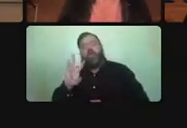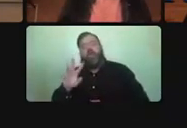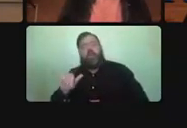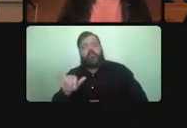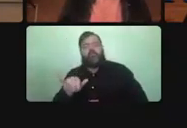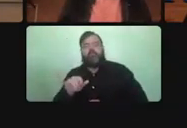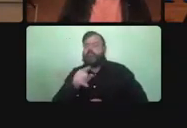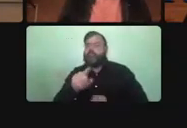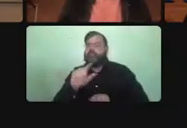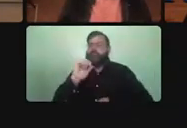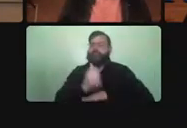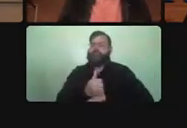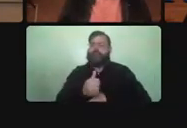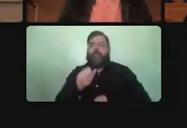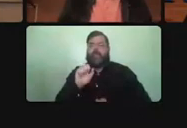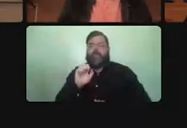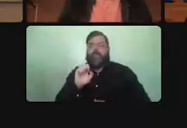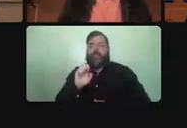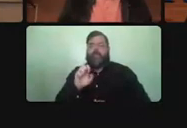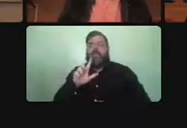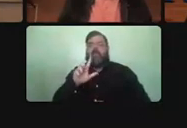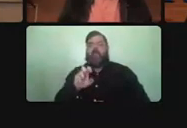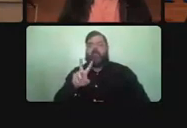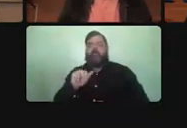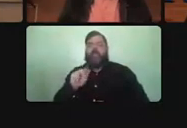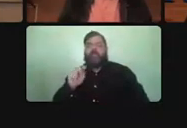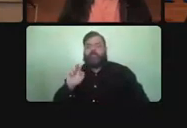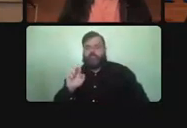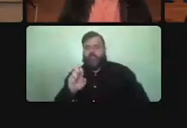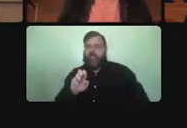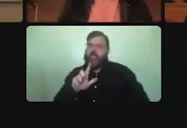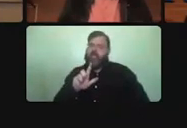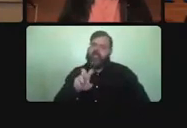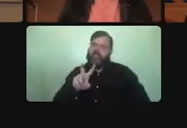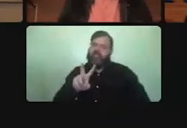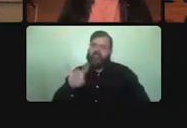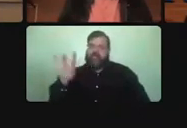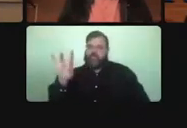pia tumeweza kufungua kituo cha wanafunzi cha